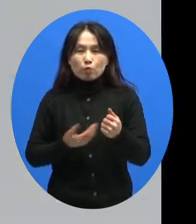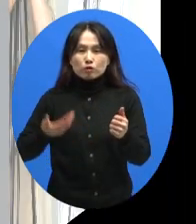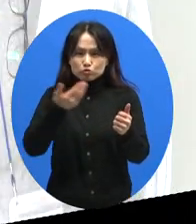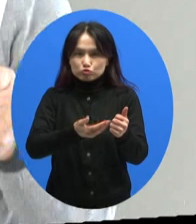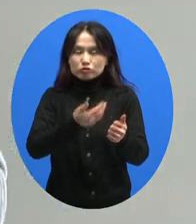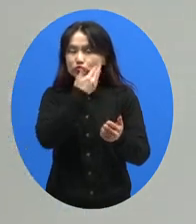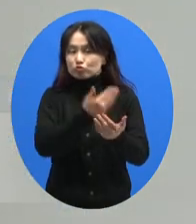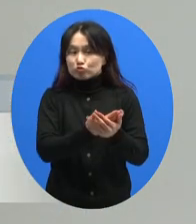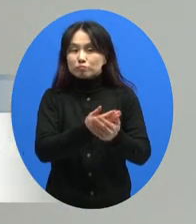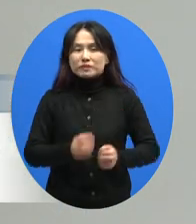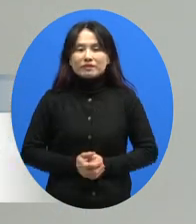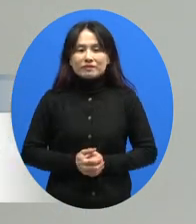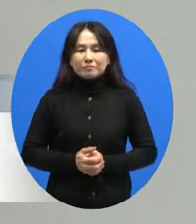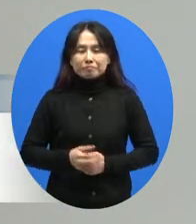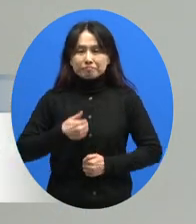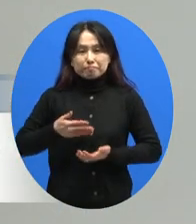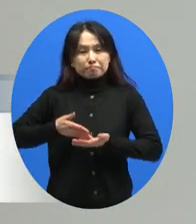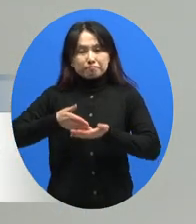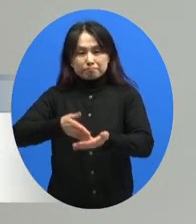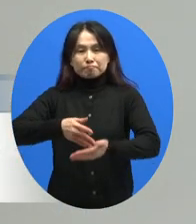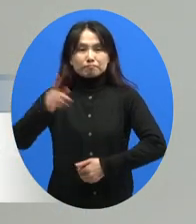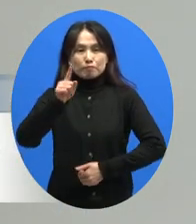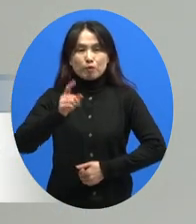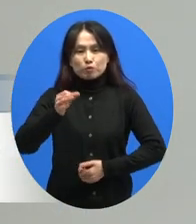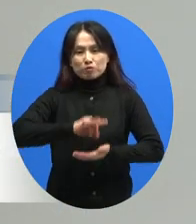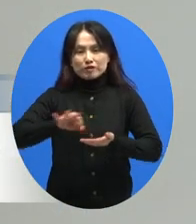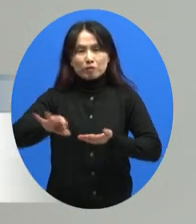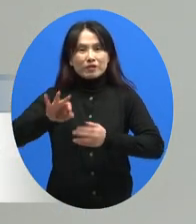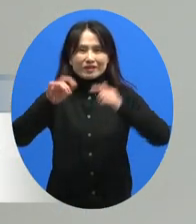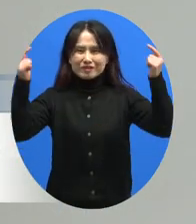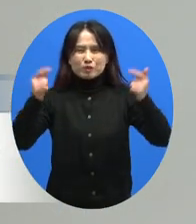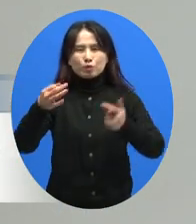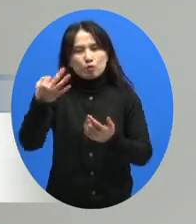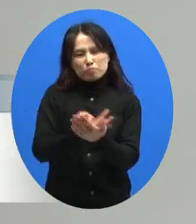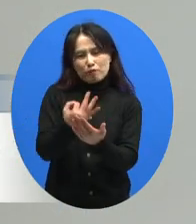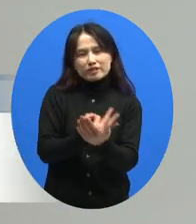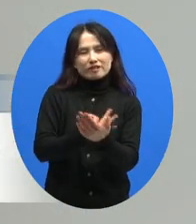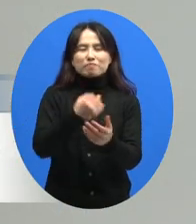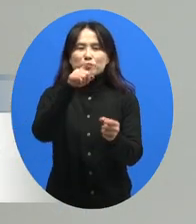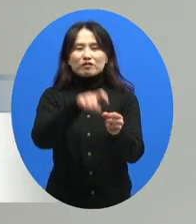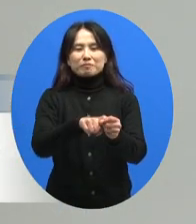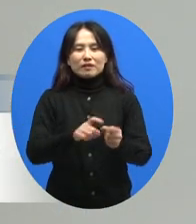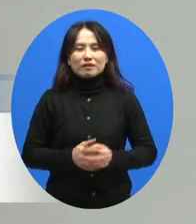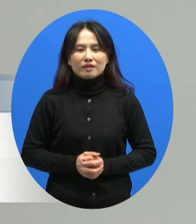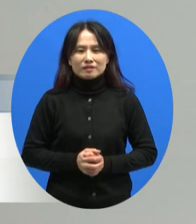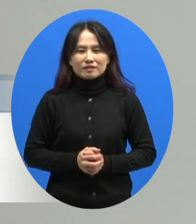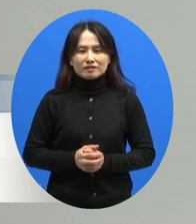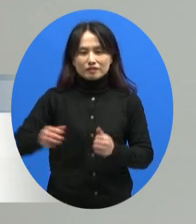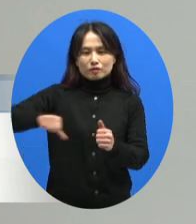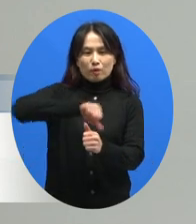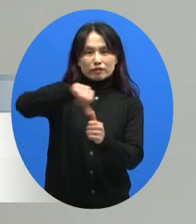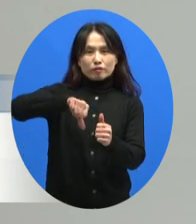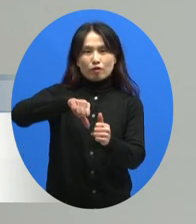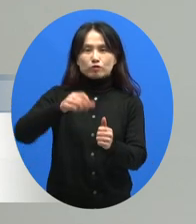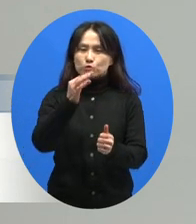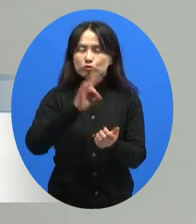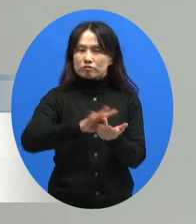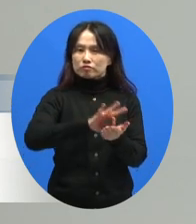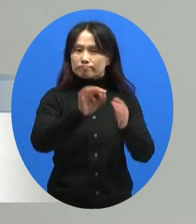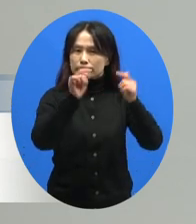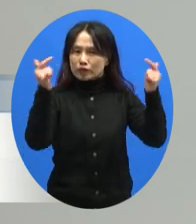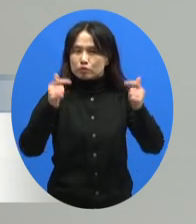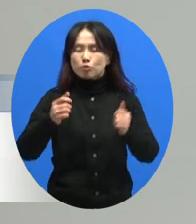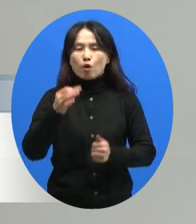핵심입니다. 저의 제안은 돈을 쓰자는 것이 아니라 돈을 벌자고 하는 것입니다. 환경은 돈을 쓰는 게